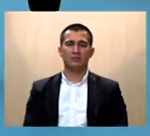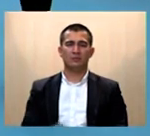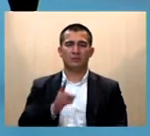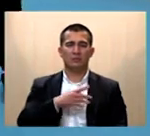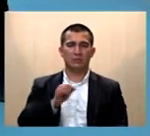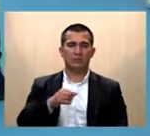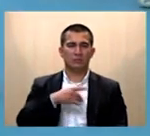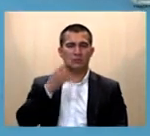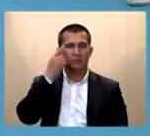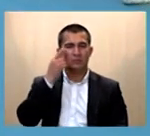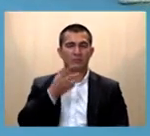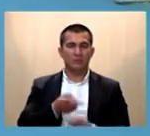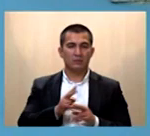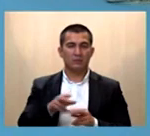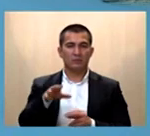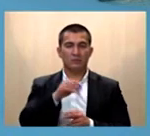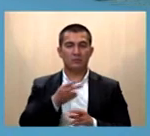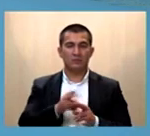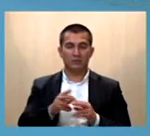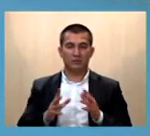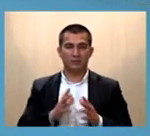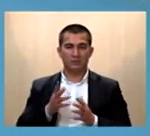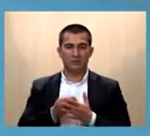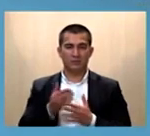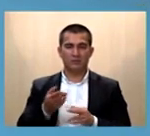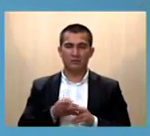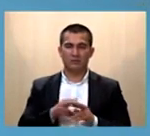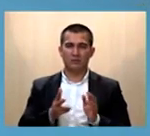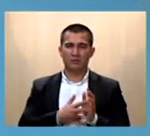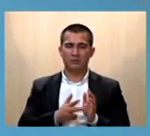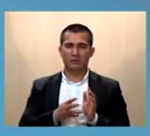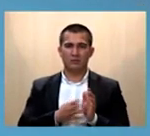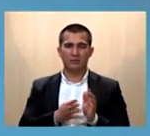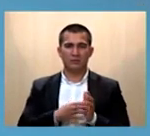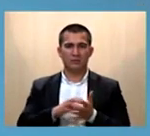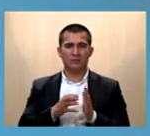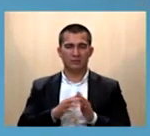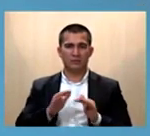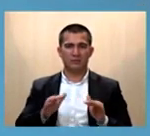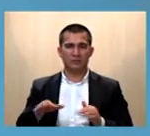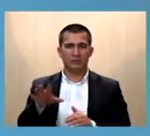O'ylaymanki, bu mashqlarni o'zimizda shakllantirganmiz. 8-9 sinf o'quvchilarimiz o'rtasida